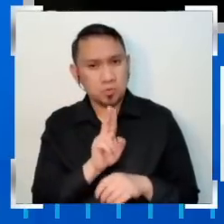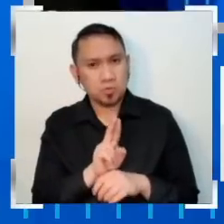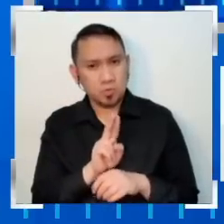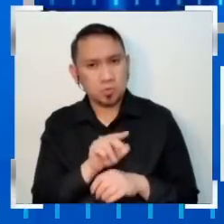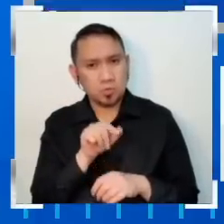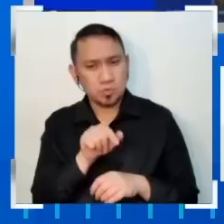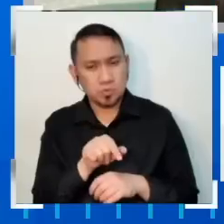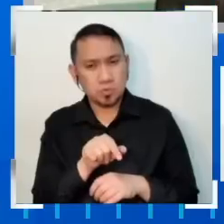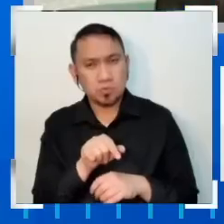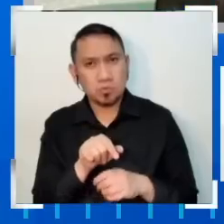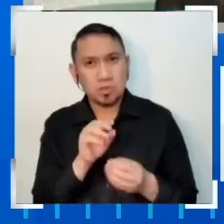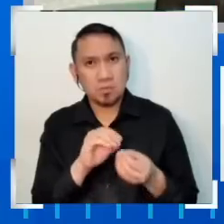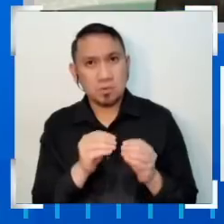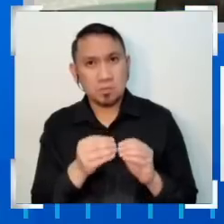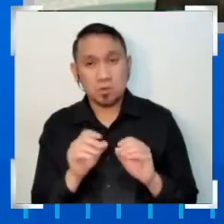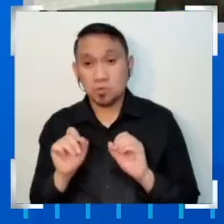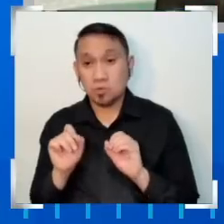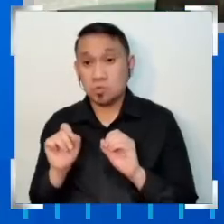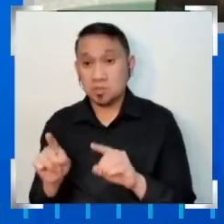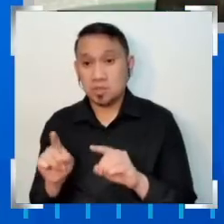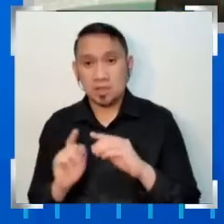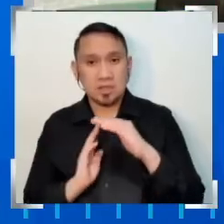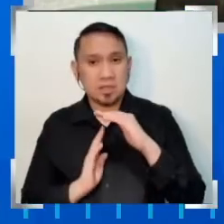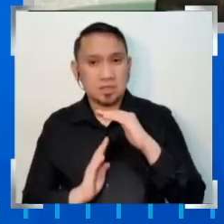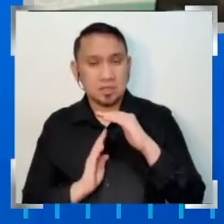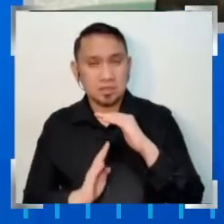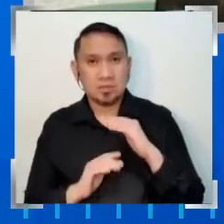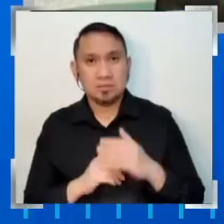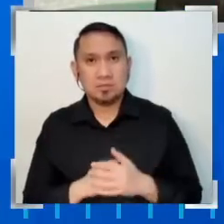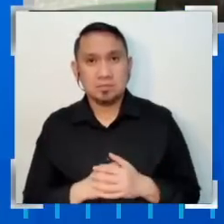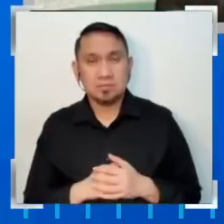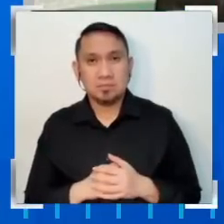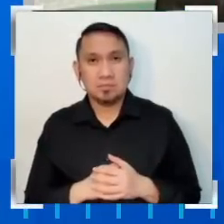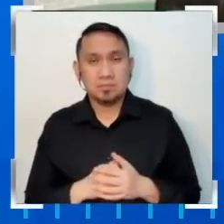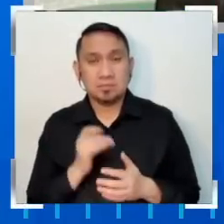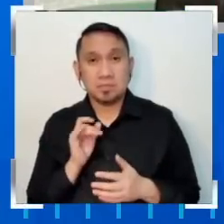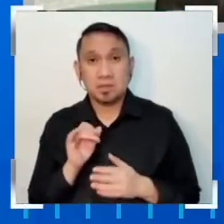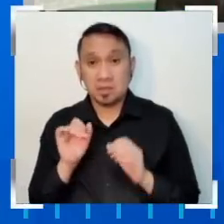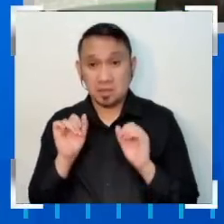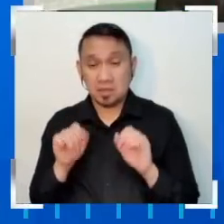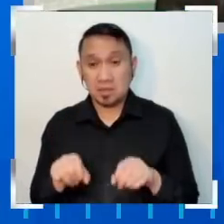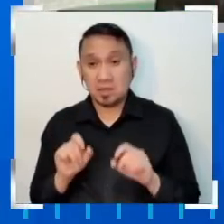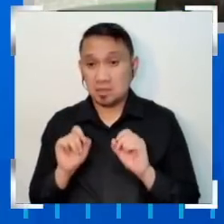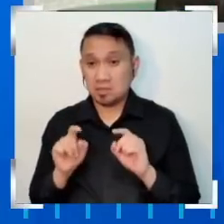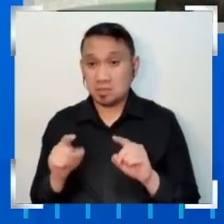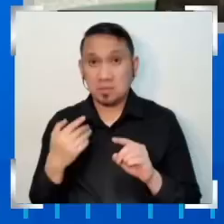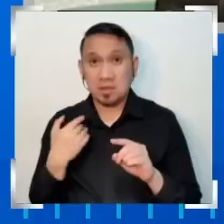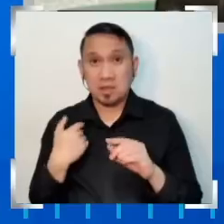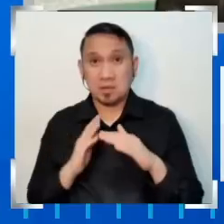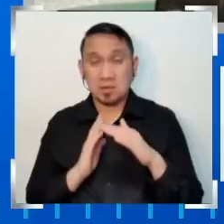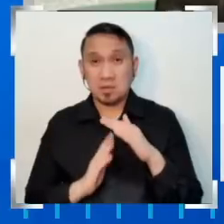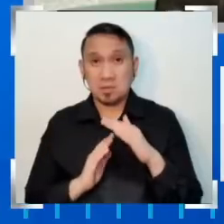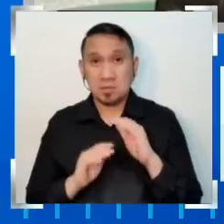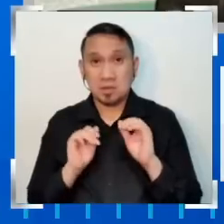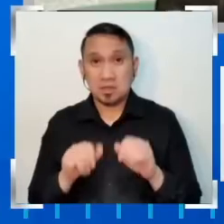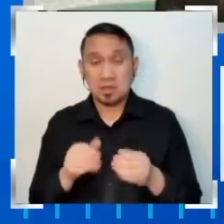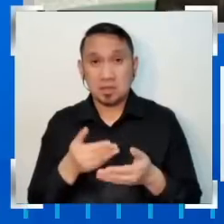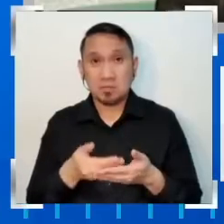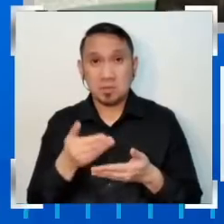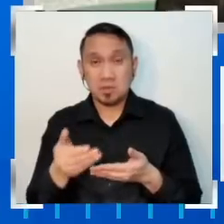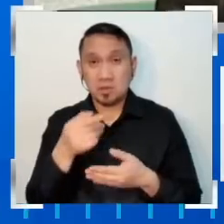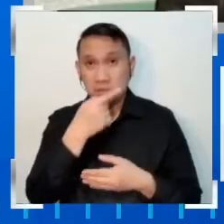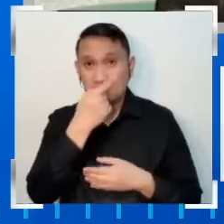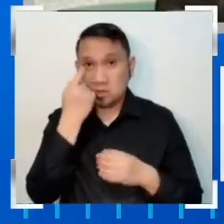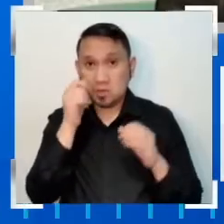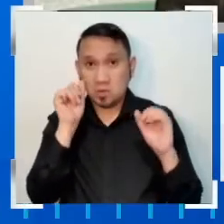kliyente. They sell it on the dark web, kung saan merong mga clients na bibili naman yan kasi potential